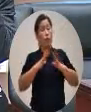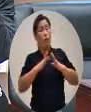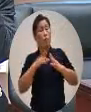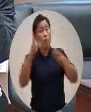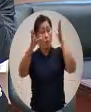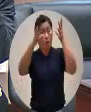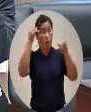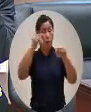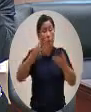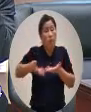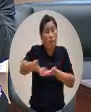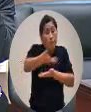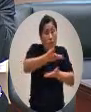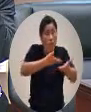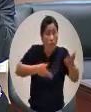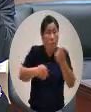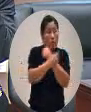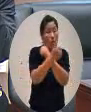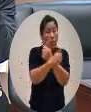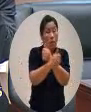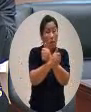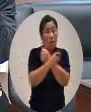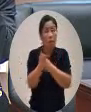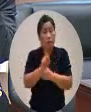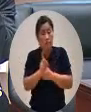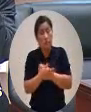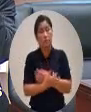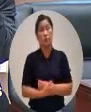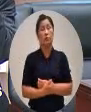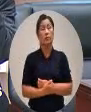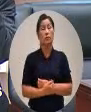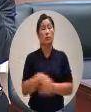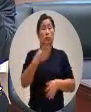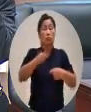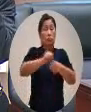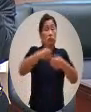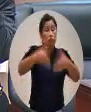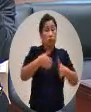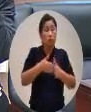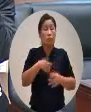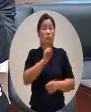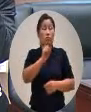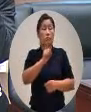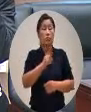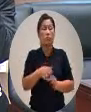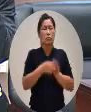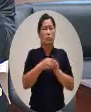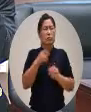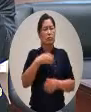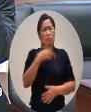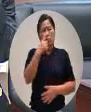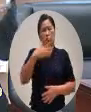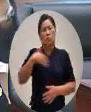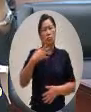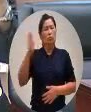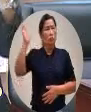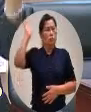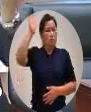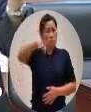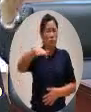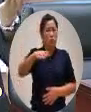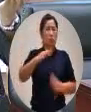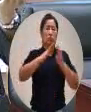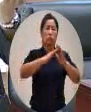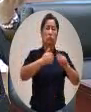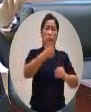交換你很多的經驗那還有一個更重要的理由我也是不知道未來市長會不會像陳市長